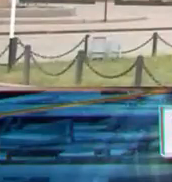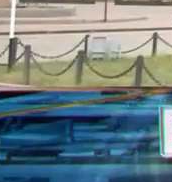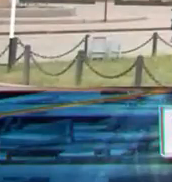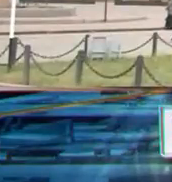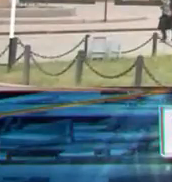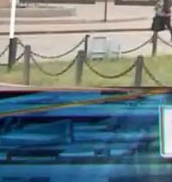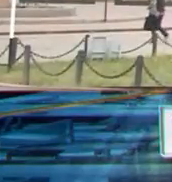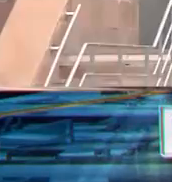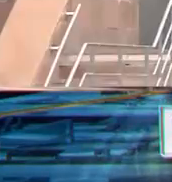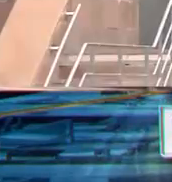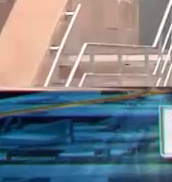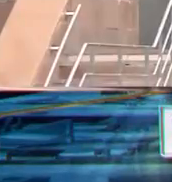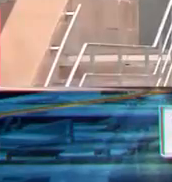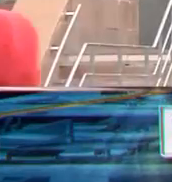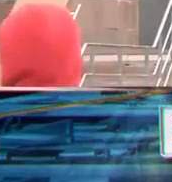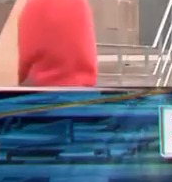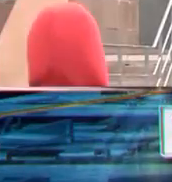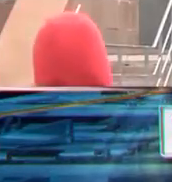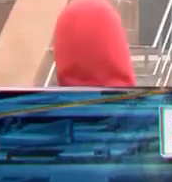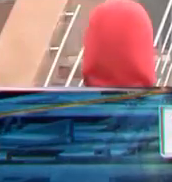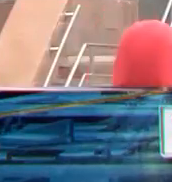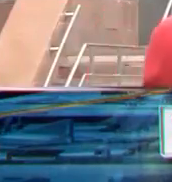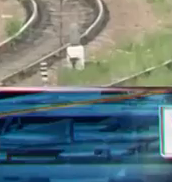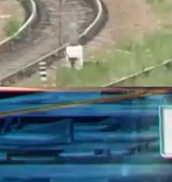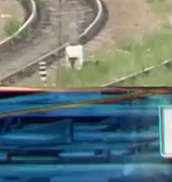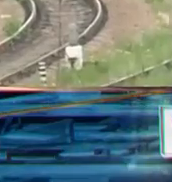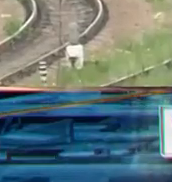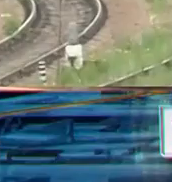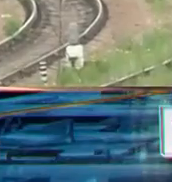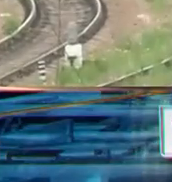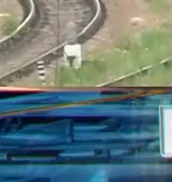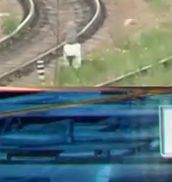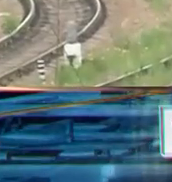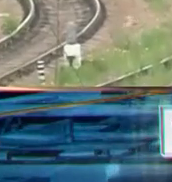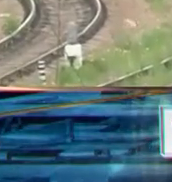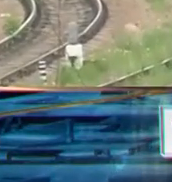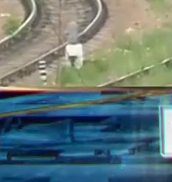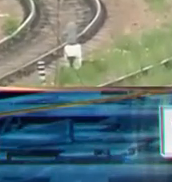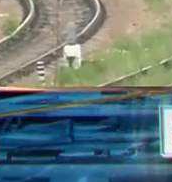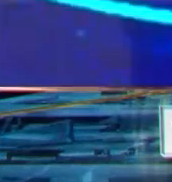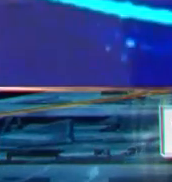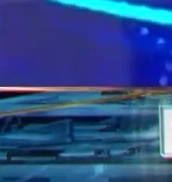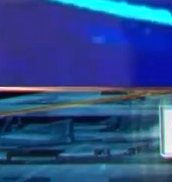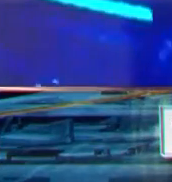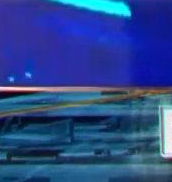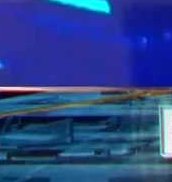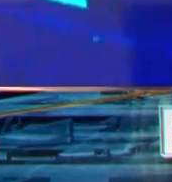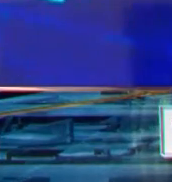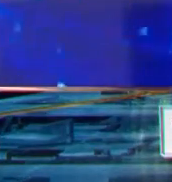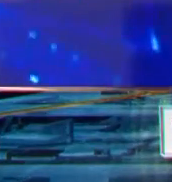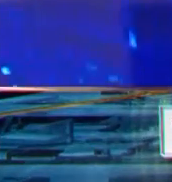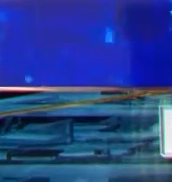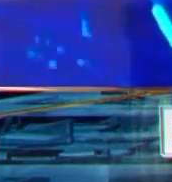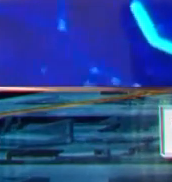Кассаларда теміржол билеттері сатылымға шықты. Бірінші маусымнан бастап, ел іші қатынастары пойыздары жүре бастайды. Здание